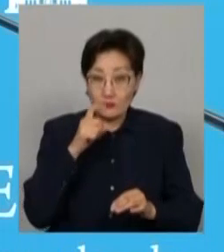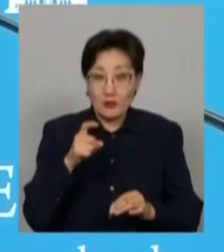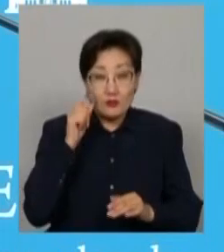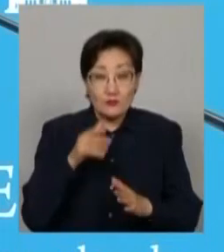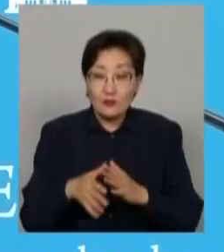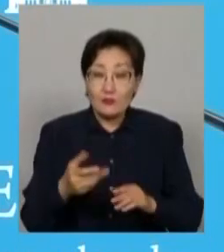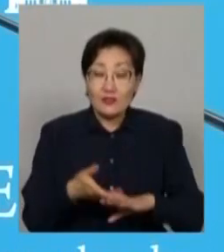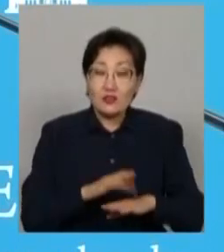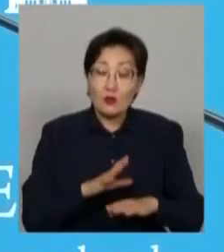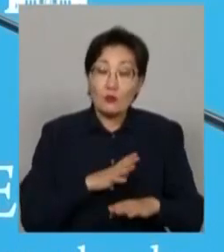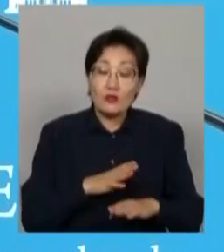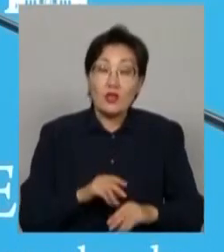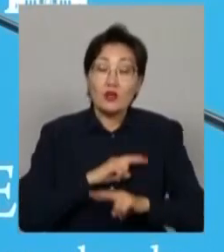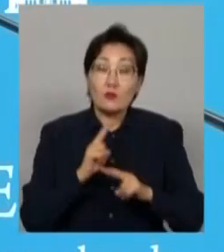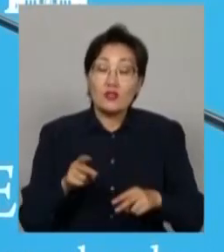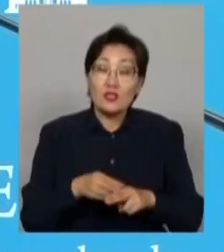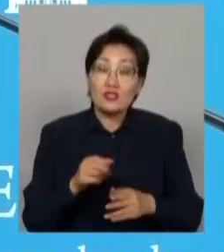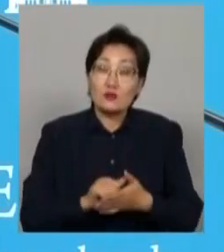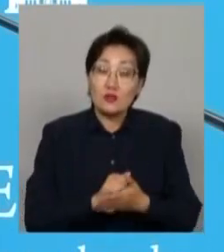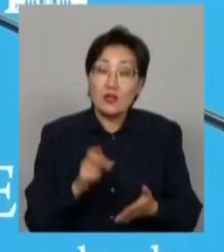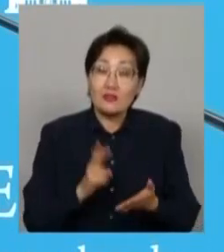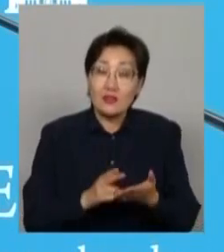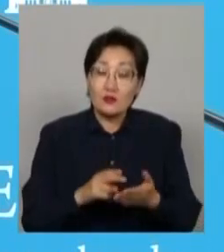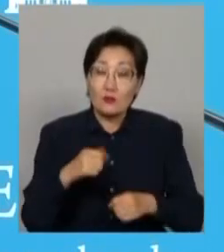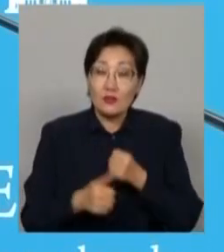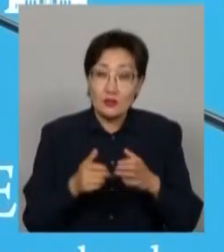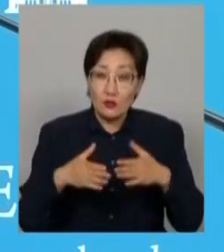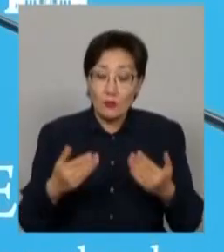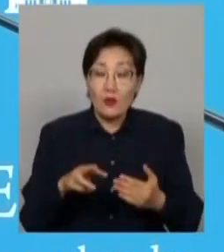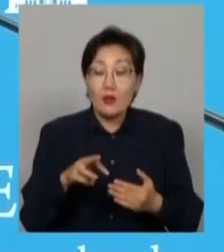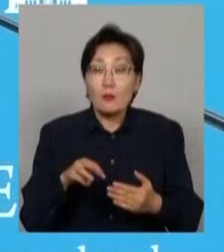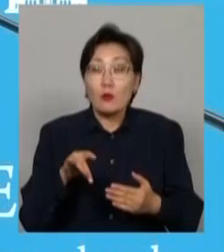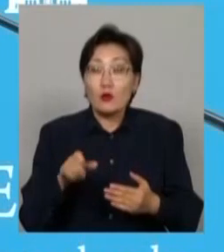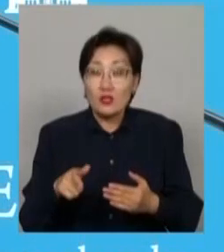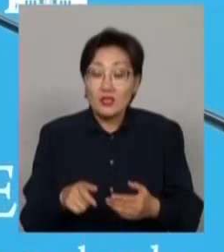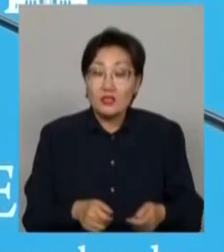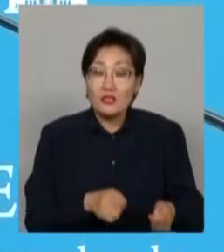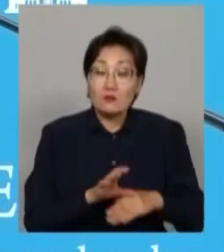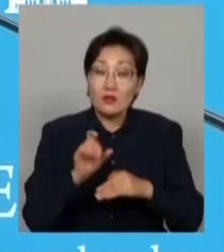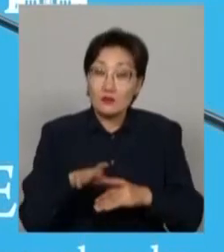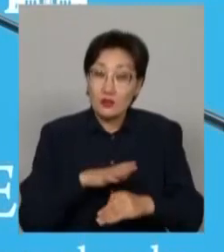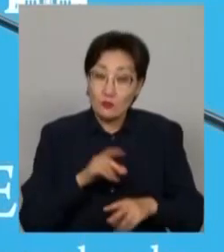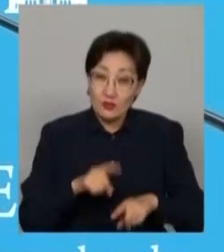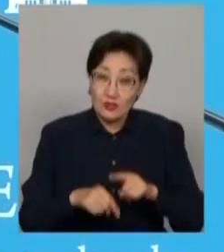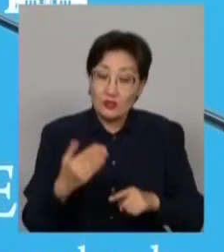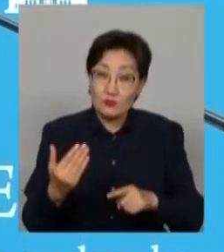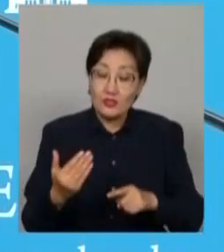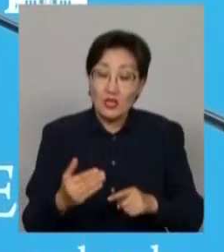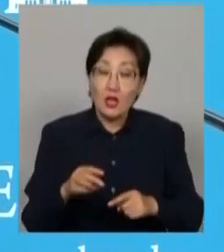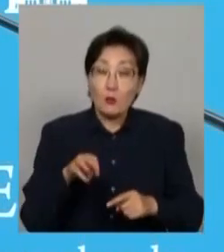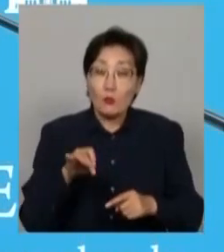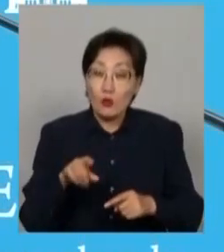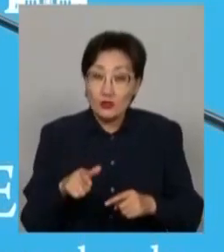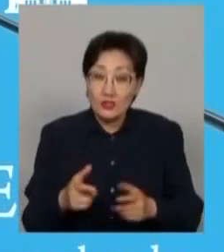Өйткені қаза болғандар еш құжатсыз, дәлел болатын заттарсыз мәйітханаға жеткізіліп жатты. Ал марқұмдардың туыстары оларды